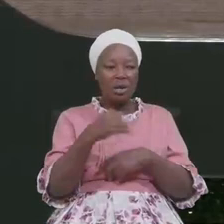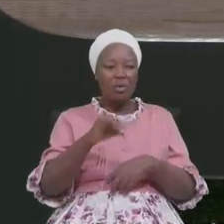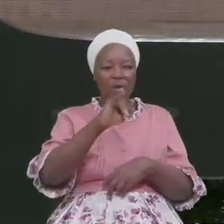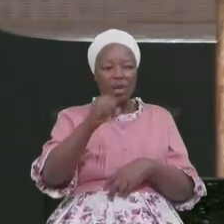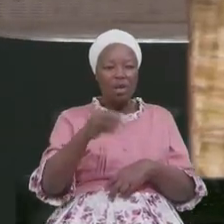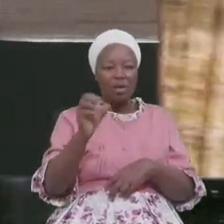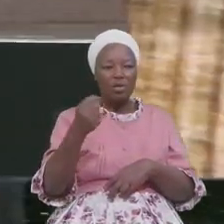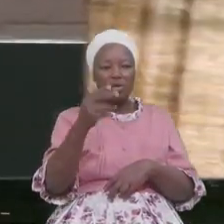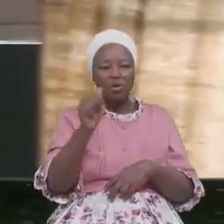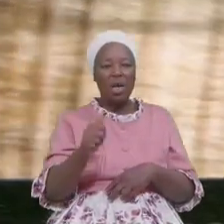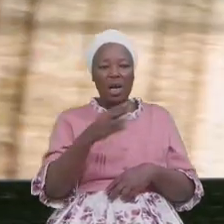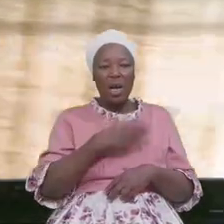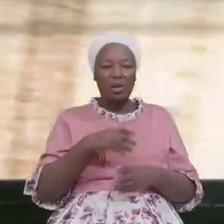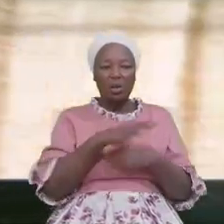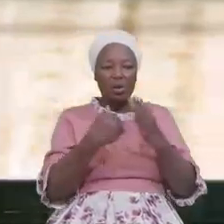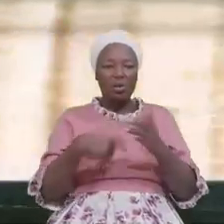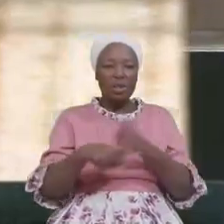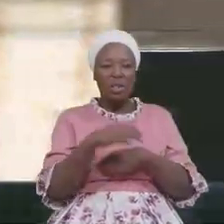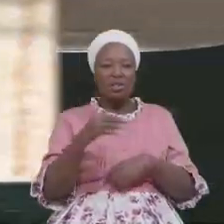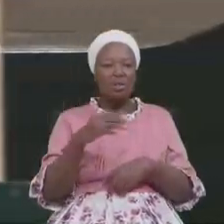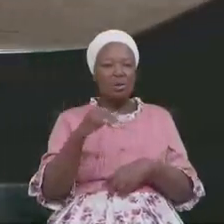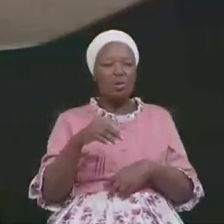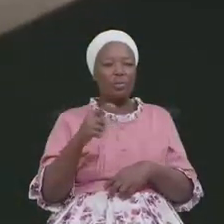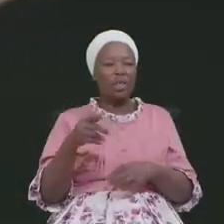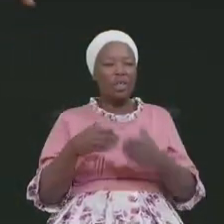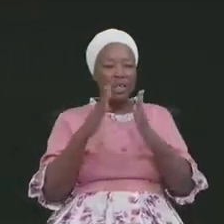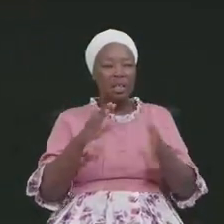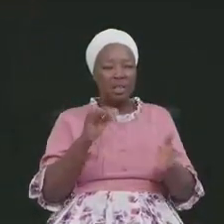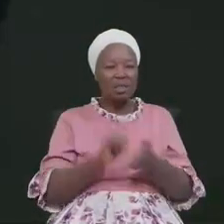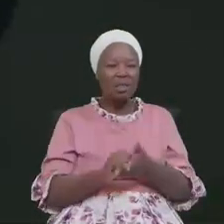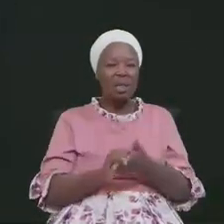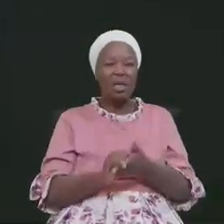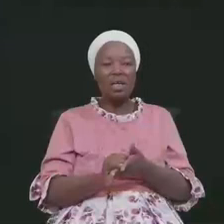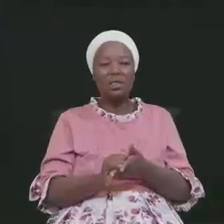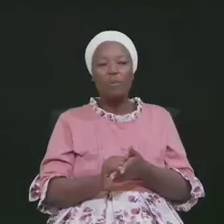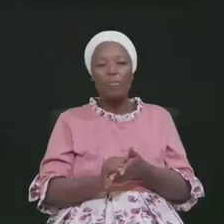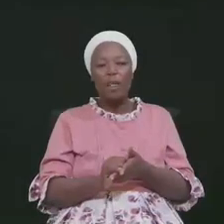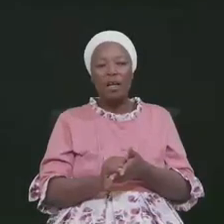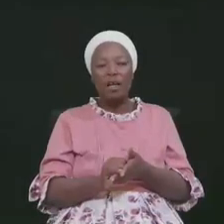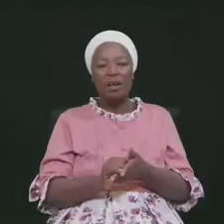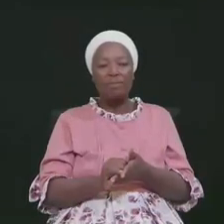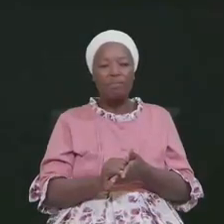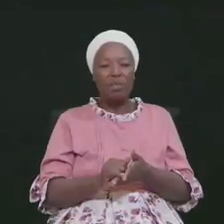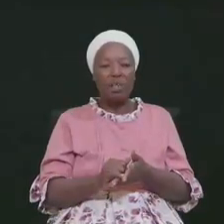et qui connaissaient tout ce que l'Éternel avait fait en faveur d'Israël.